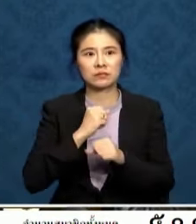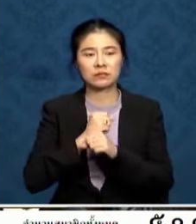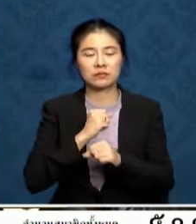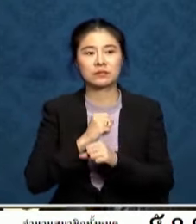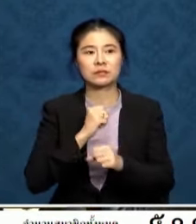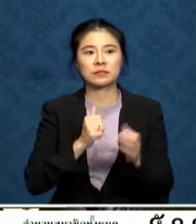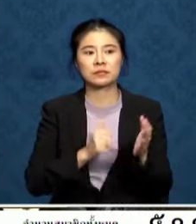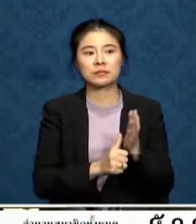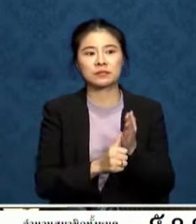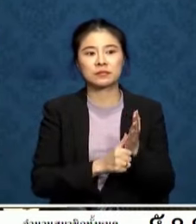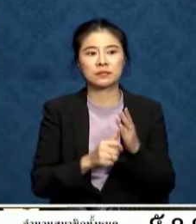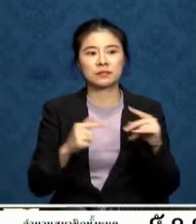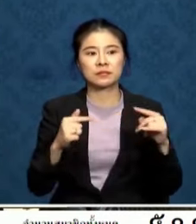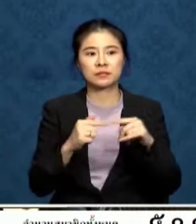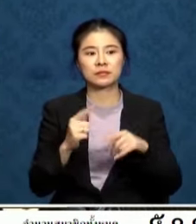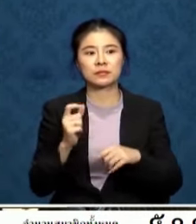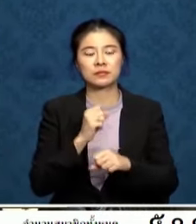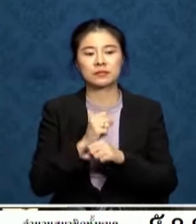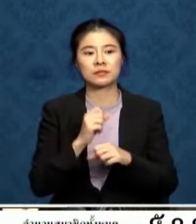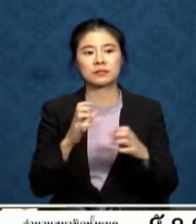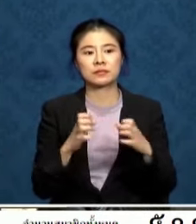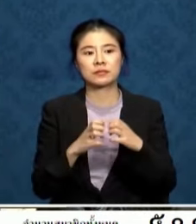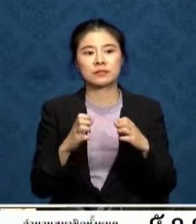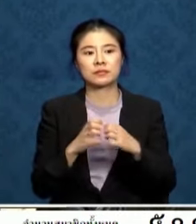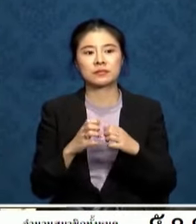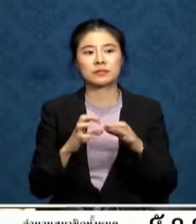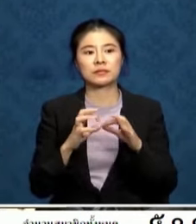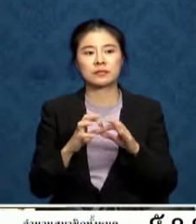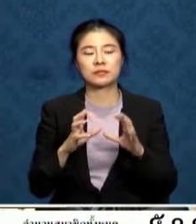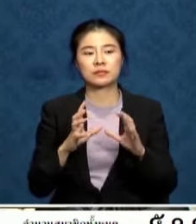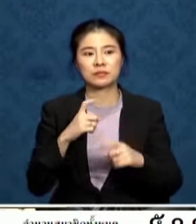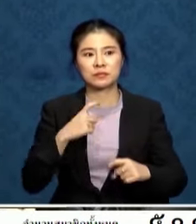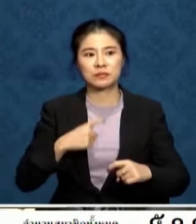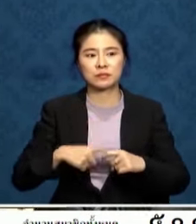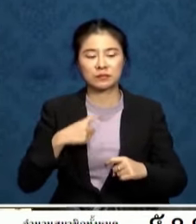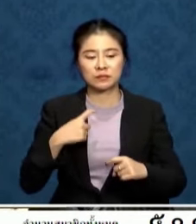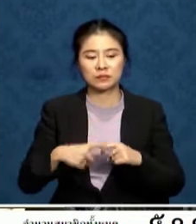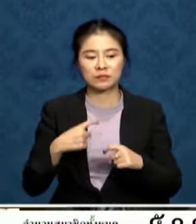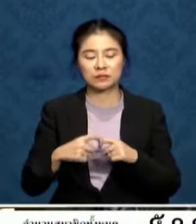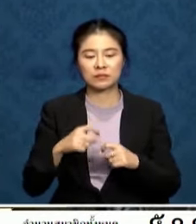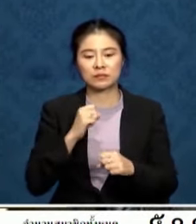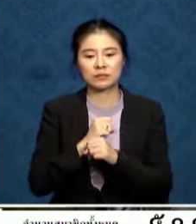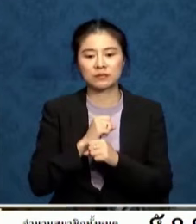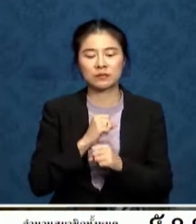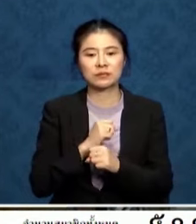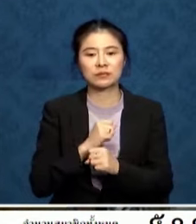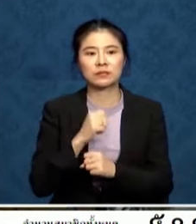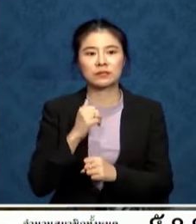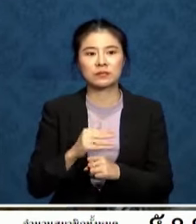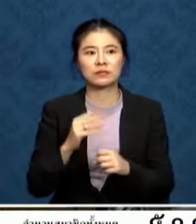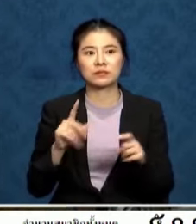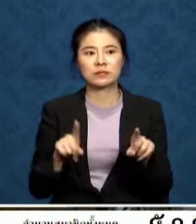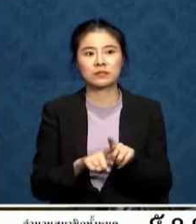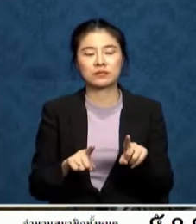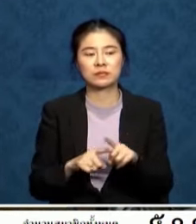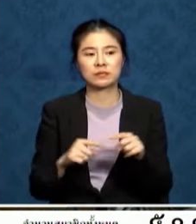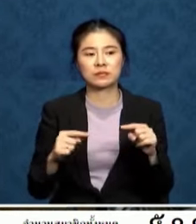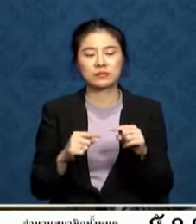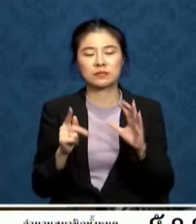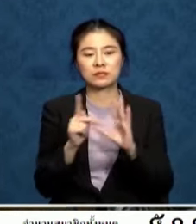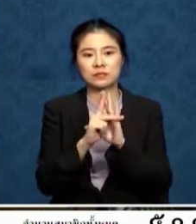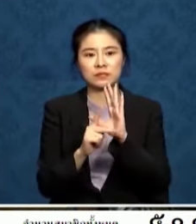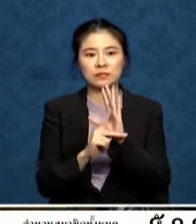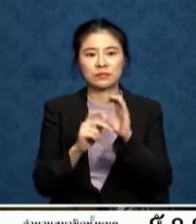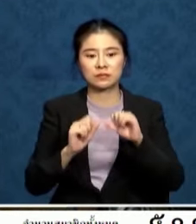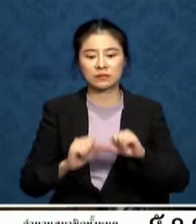แก้ไขรัฐธรรมนูญเป็นเรื่องที่ยุ่งยากและเป็นเรื่องที่ยากและเป็นเรื่องที่ทำไม่ได้เหมือนอย่างกฎหมายประ